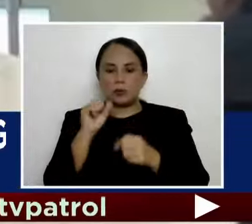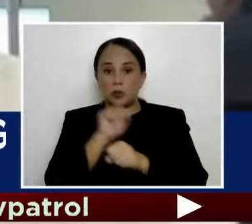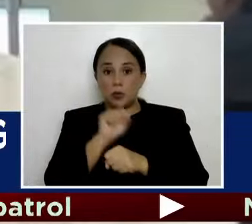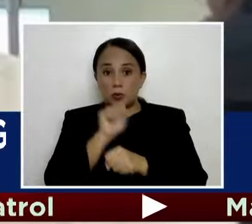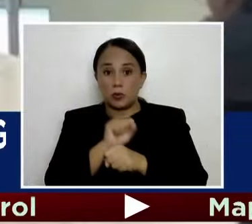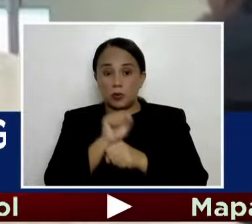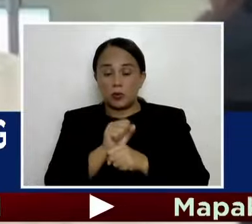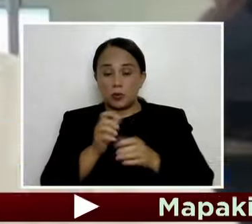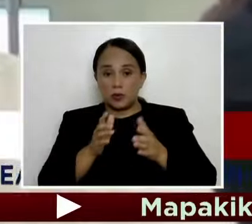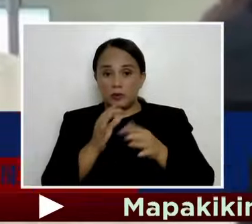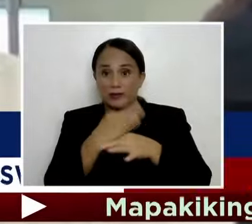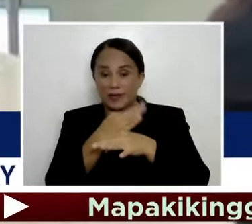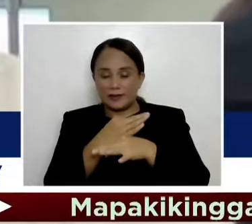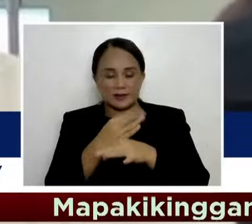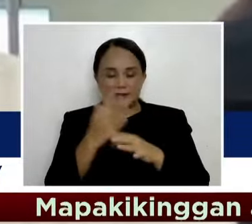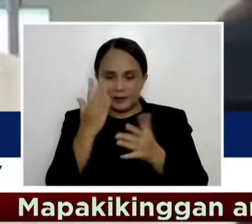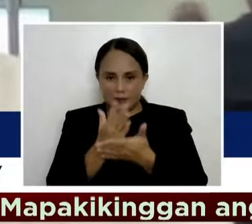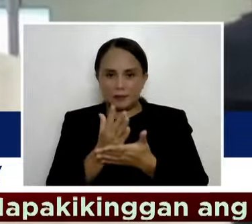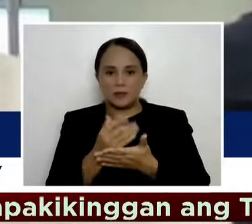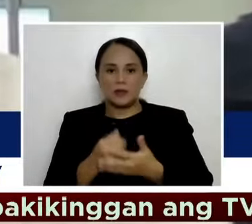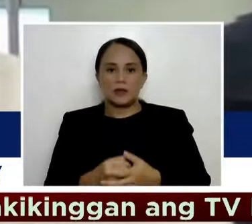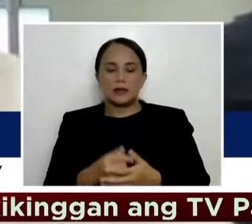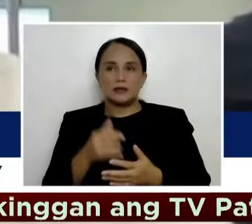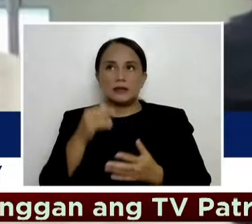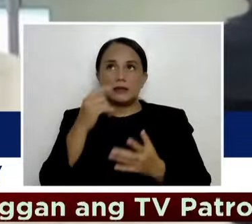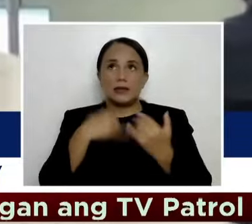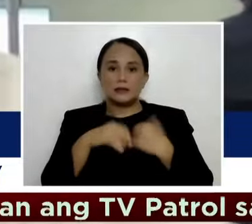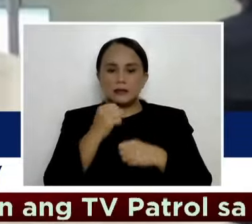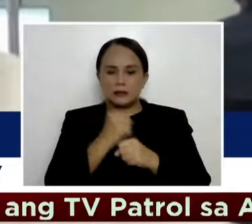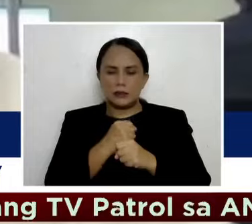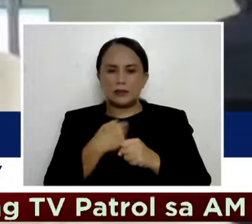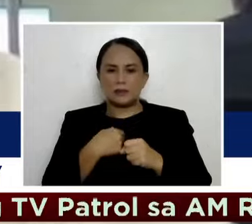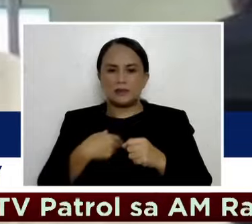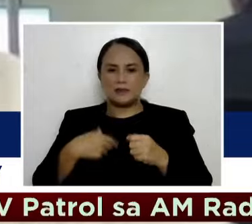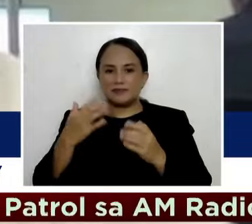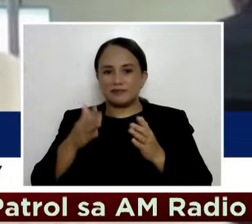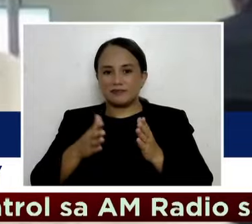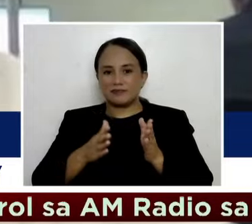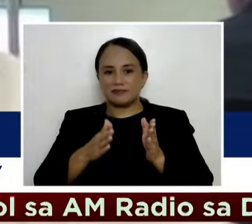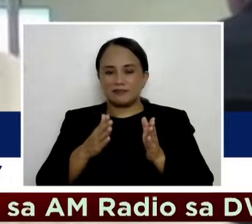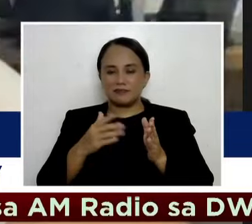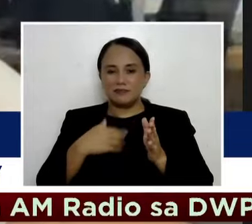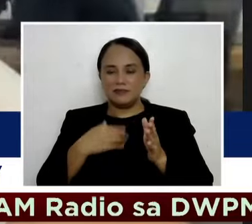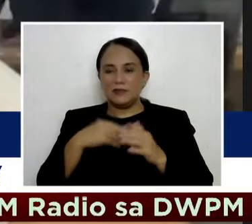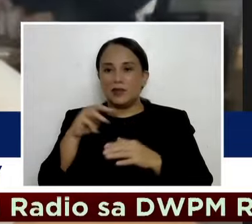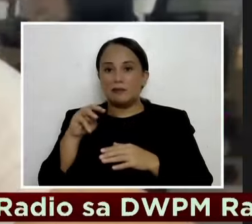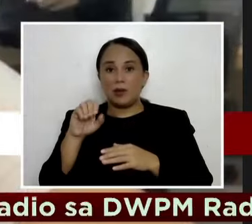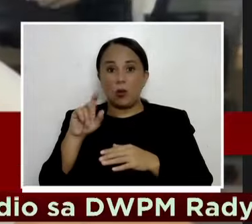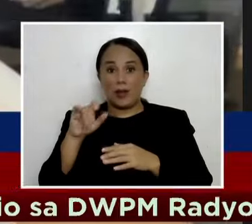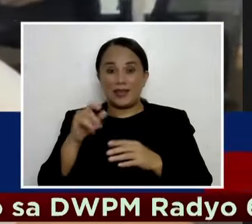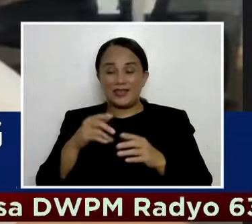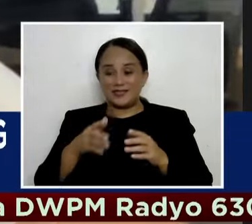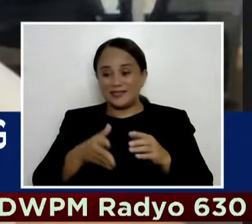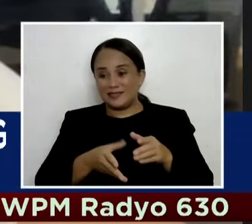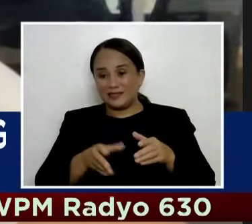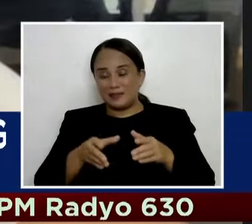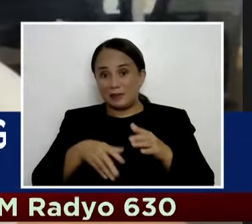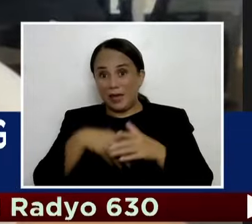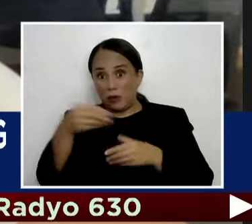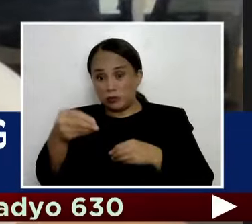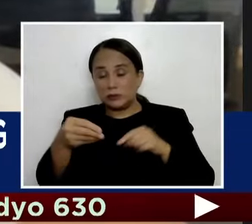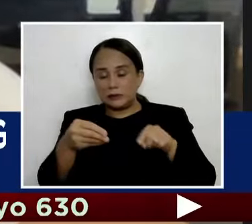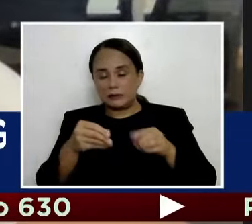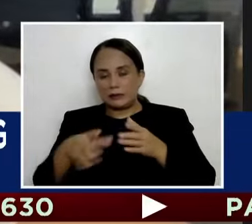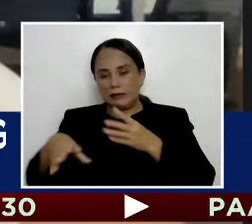So last year, unimposar na po namin yung widening po nung pa-exit ng May Kawayan northbound. Yung spur